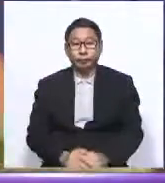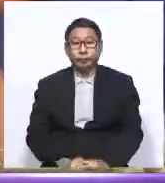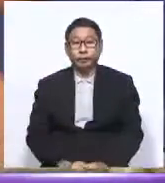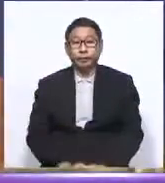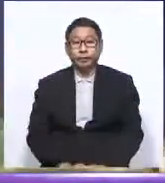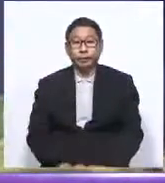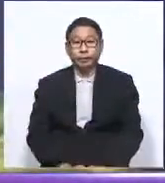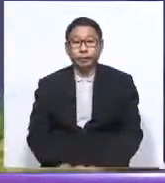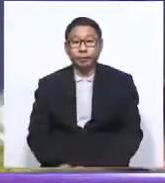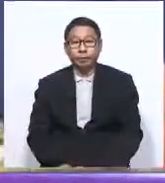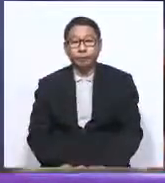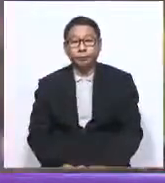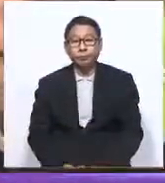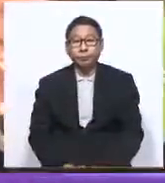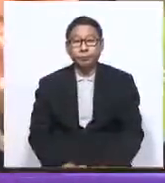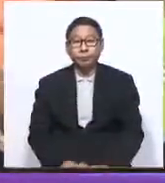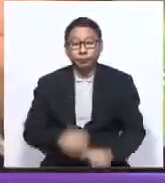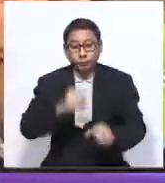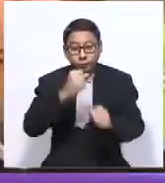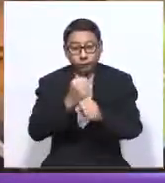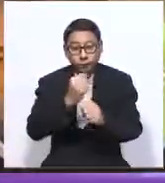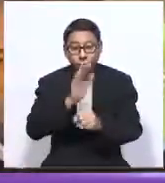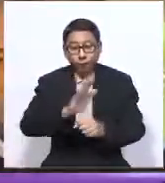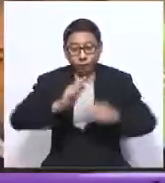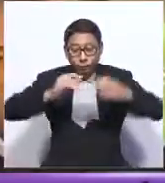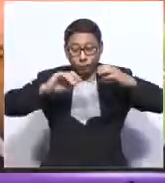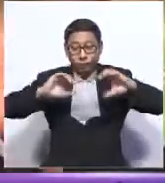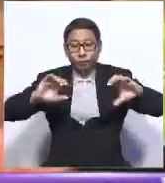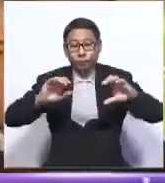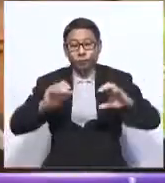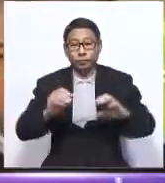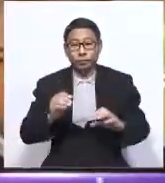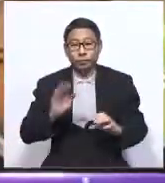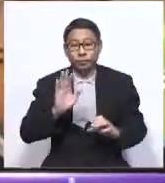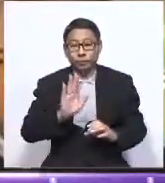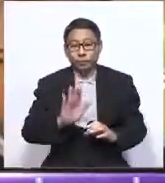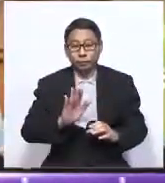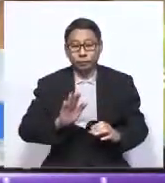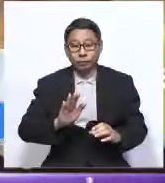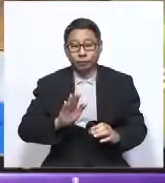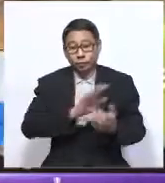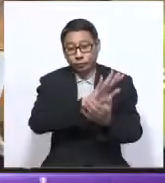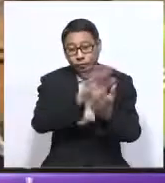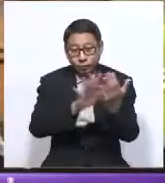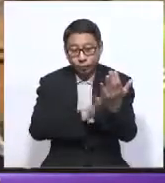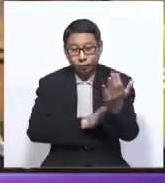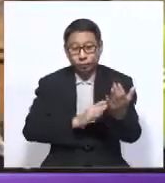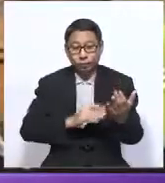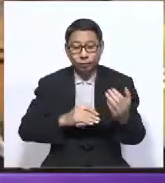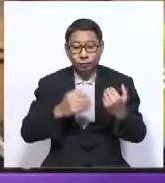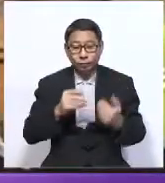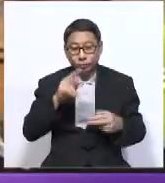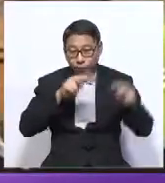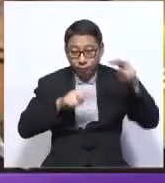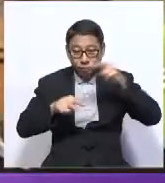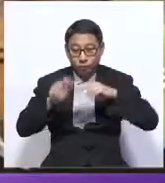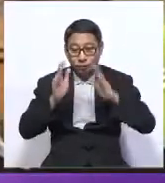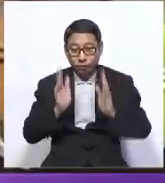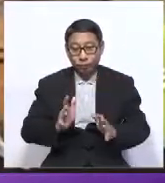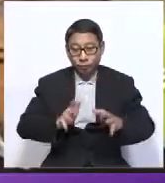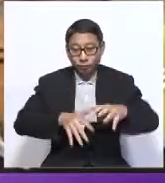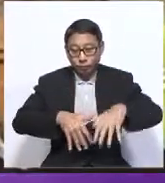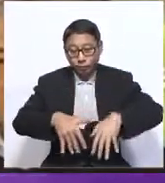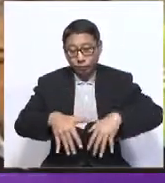ค่ะ ภาระของรัฐบาลในการใช้จ่ายงบทั้งหมดของประเทศรัฐบาลนี้เข้ามาดูแลคนทั้งประเทศก็คือดูแลค